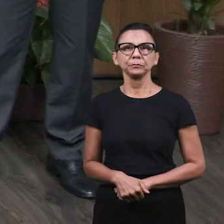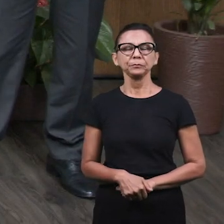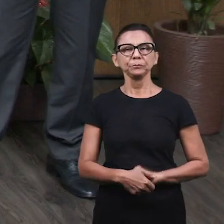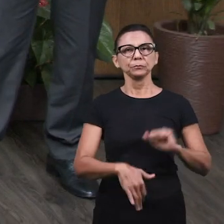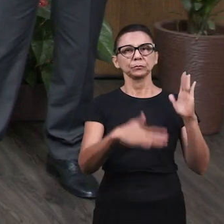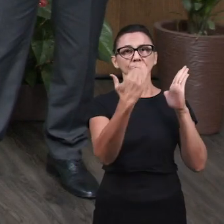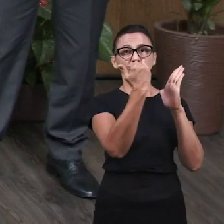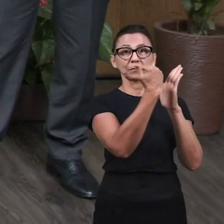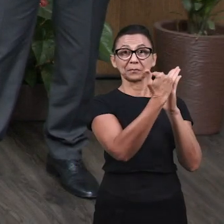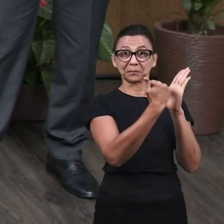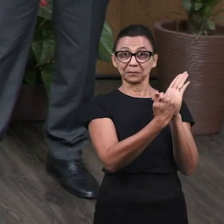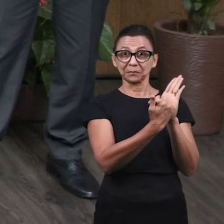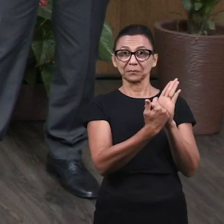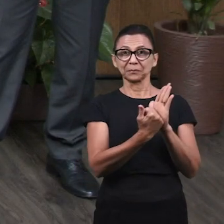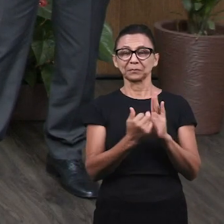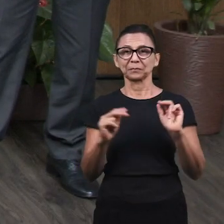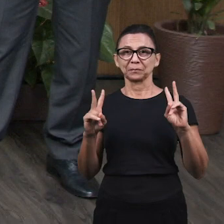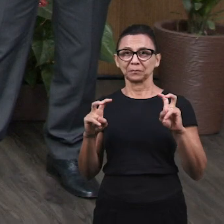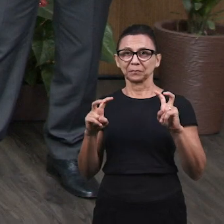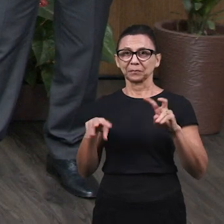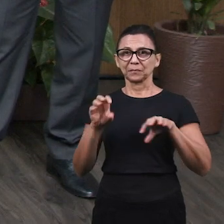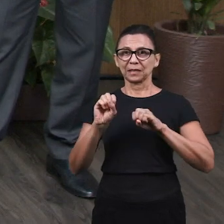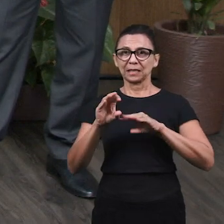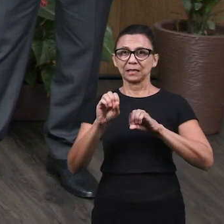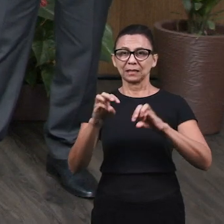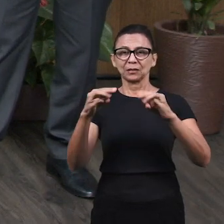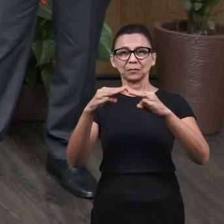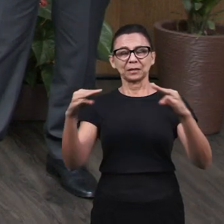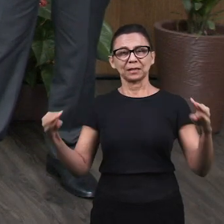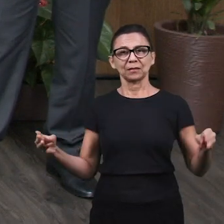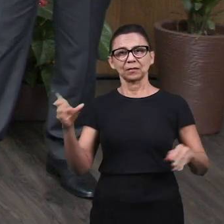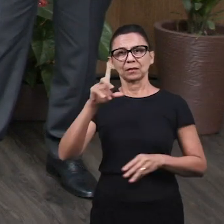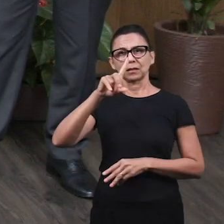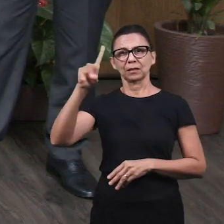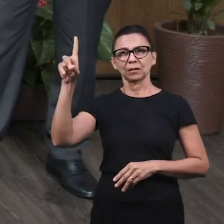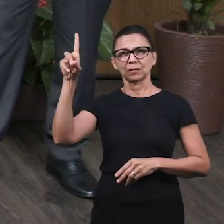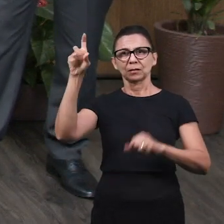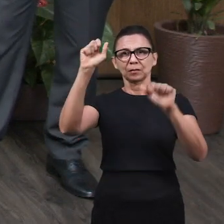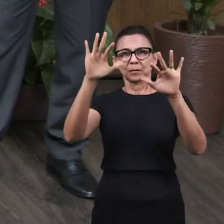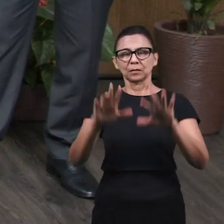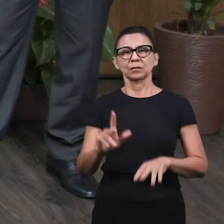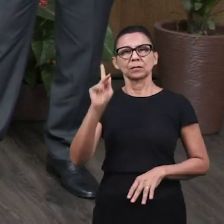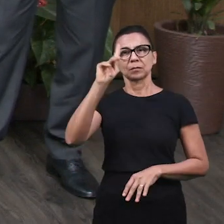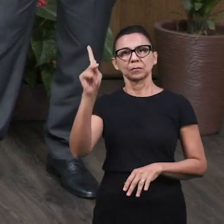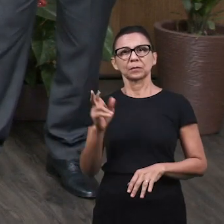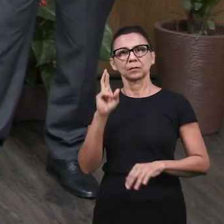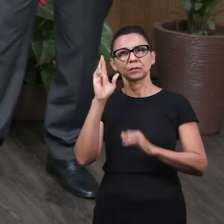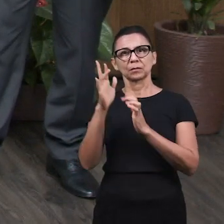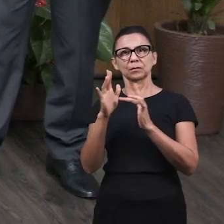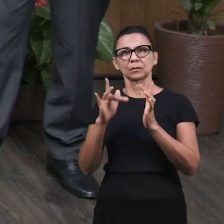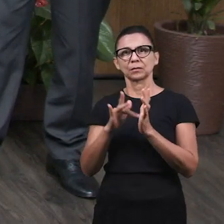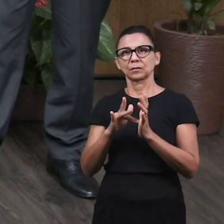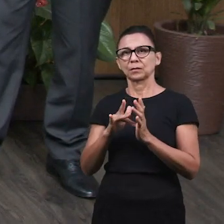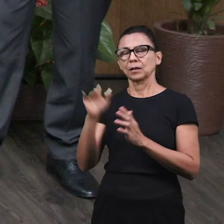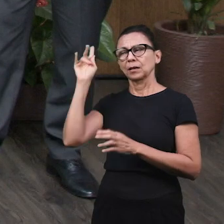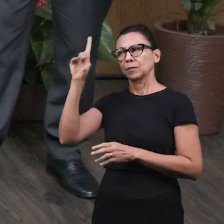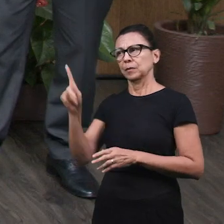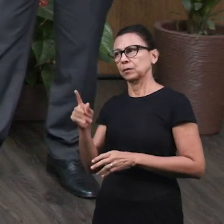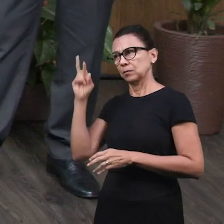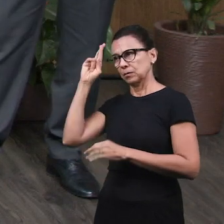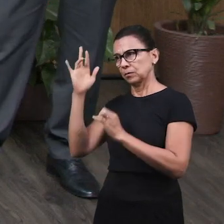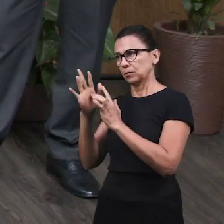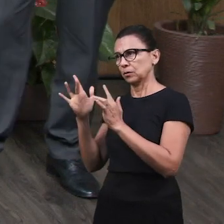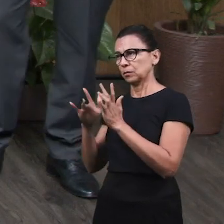Ceci est le volet Leçons du Manaïm. Que Dieu bénisse à tous dans la paix du Seigneur Jésus. Pasteur Sergio, la paix du